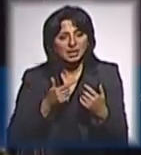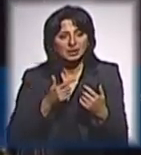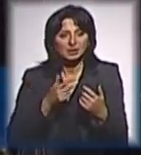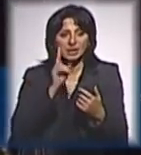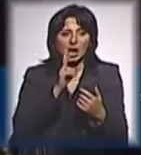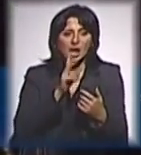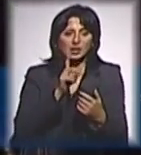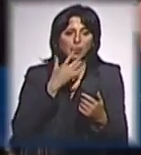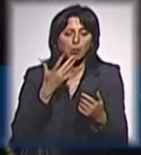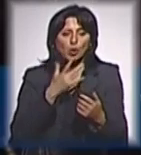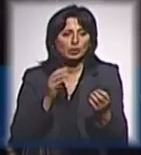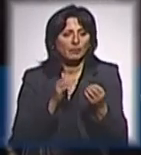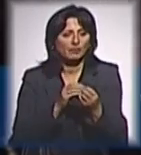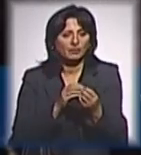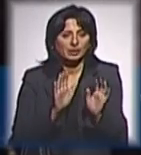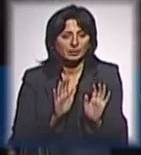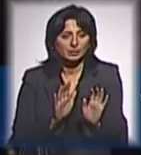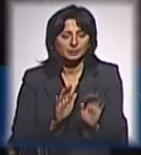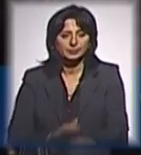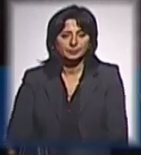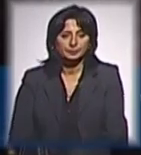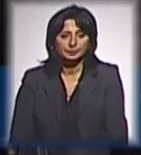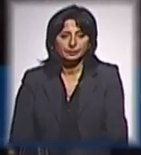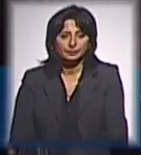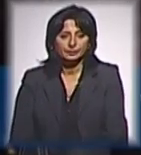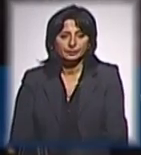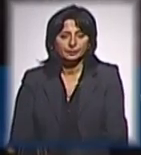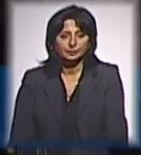საკადრო პოლიტიკისა, რომელიც უცვლელია და მუდმივად ასე რჩება.